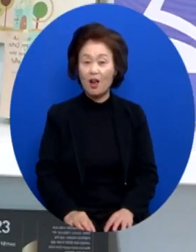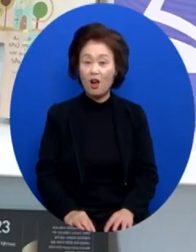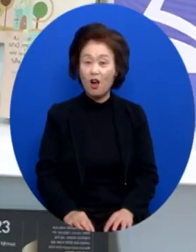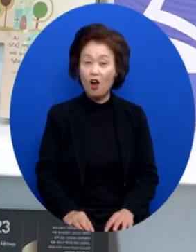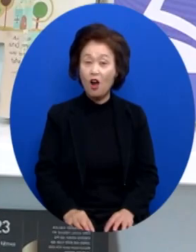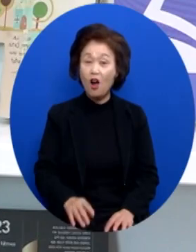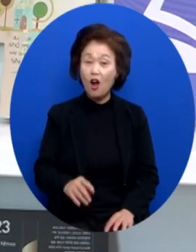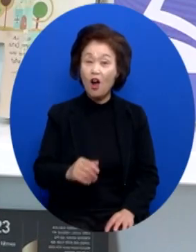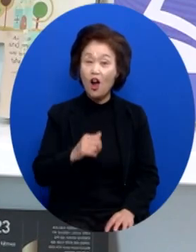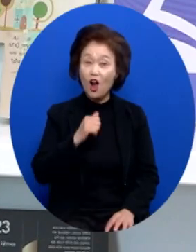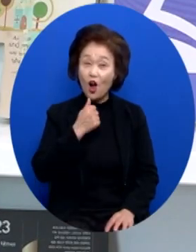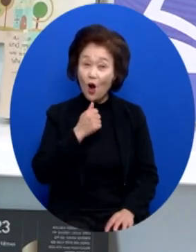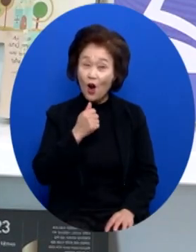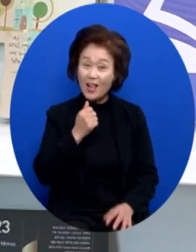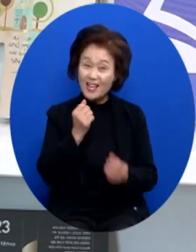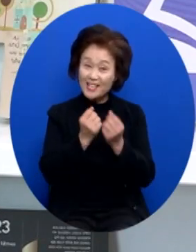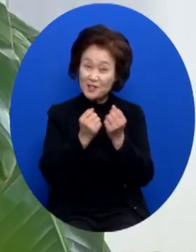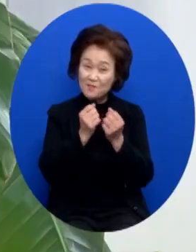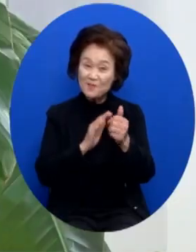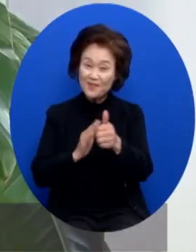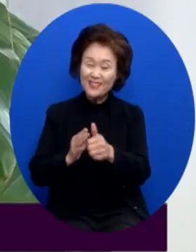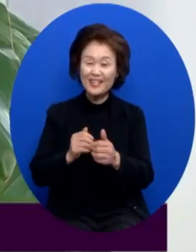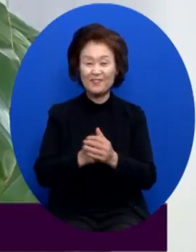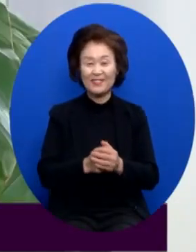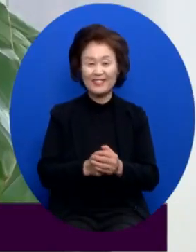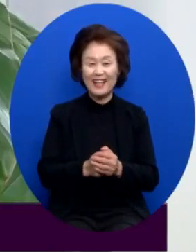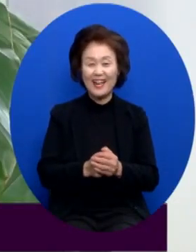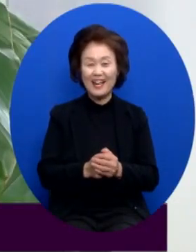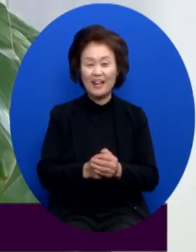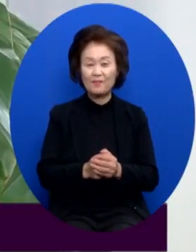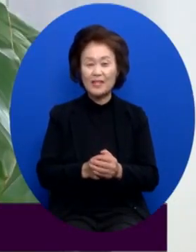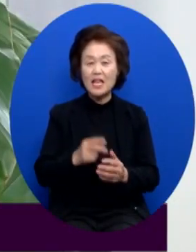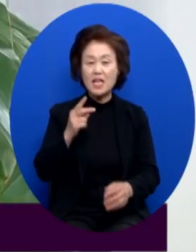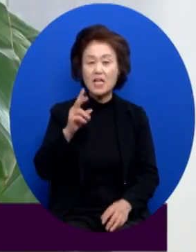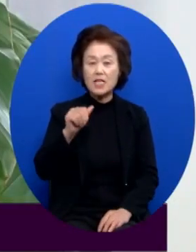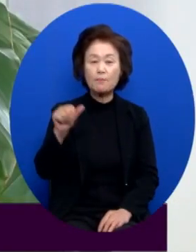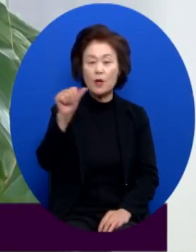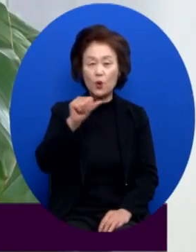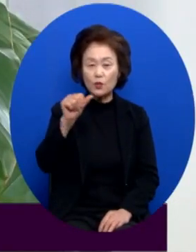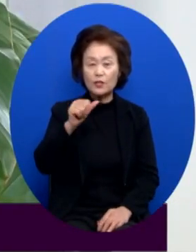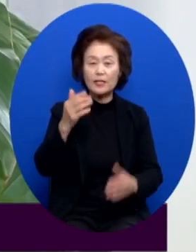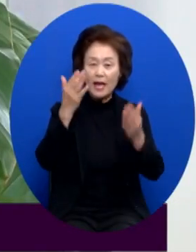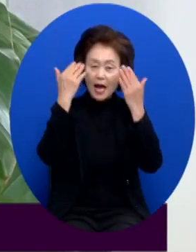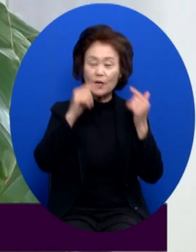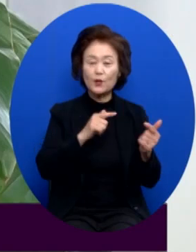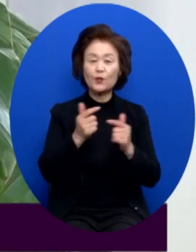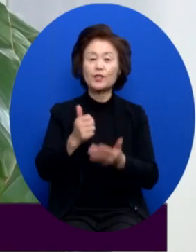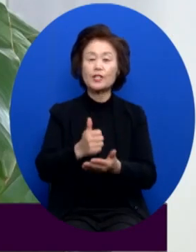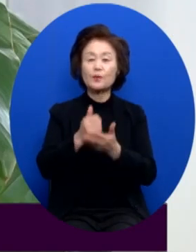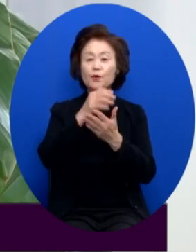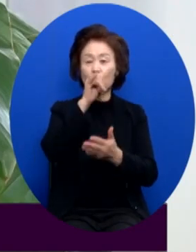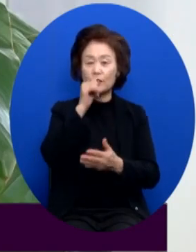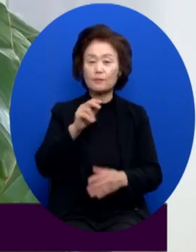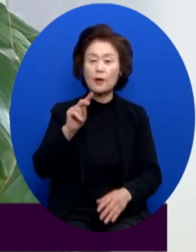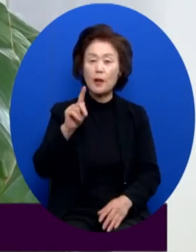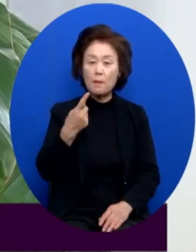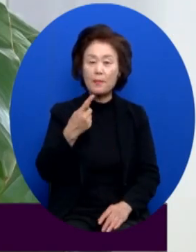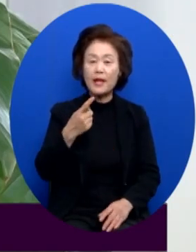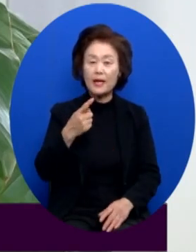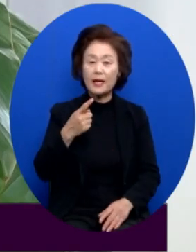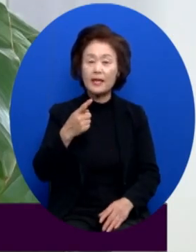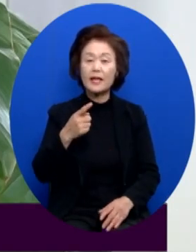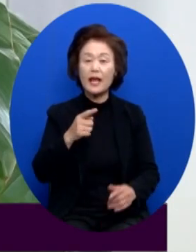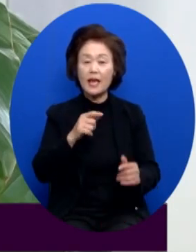ACSI에 대한 소개부터 간략하게 좀 해주십시오. The Association of Christian Schools International serves over 25,000